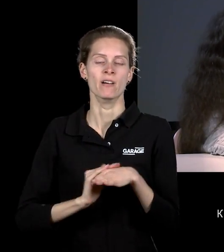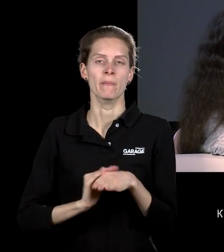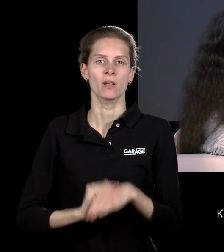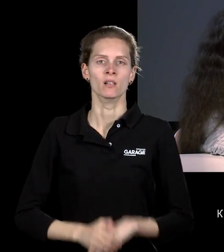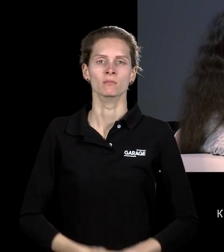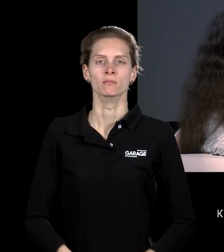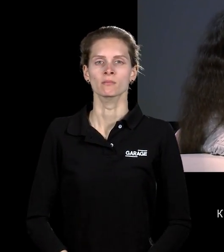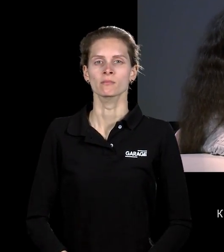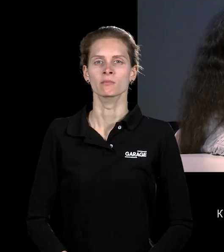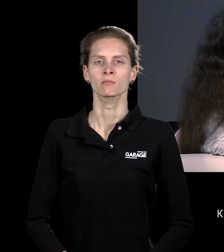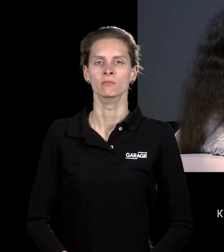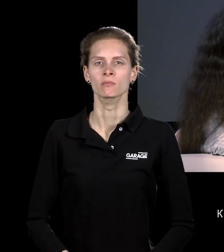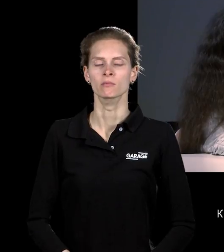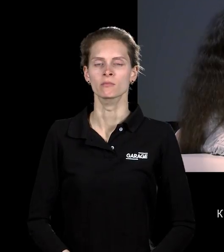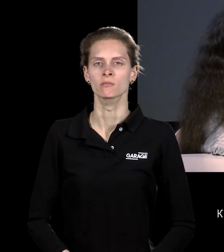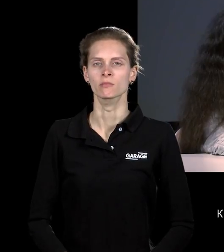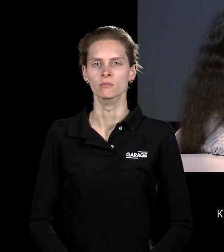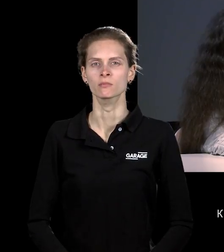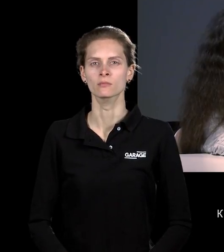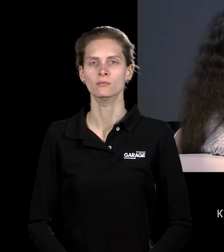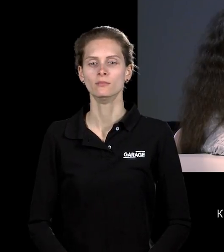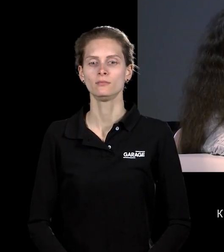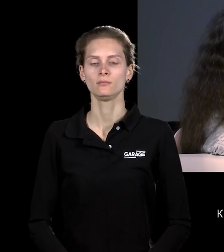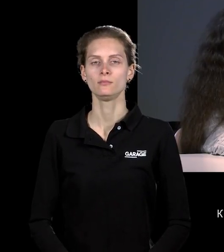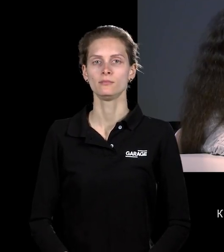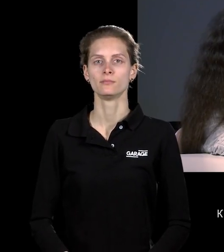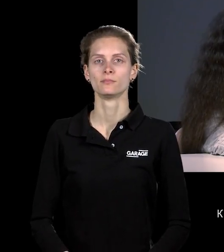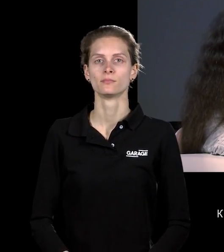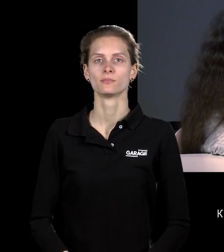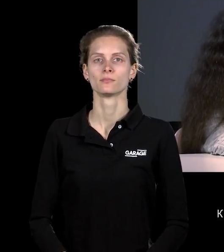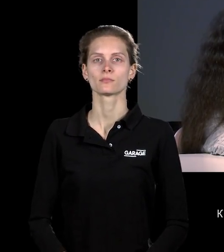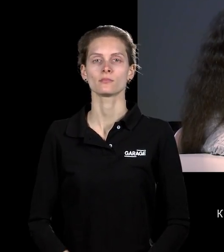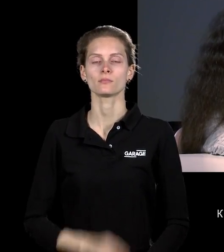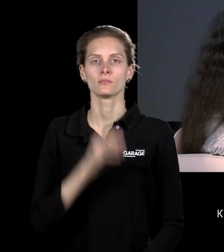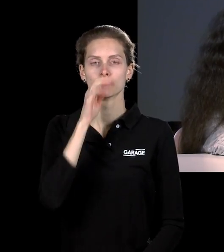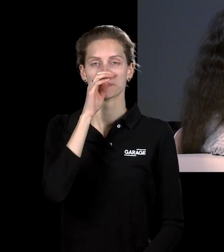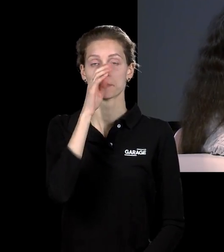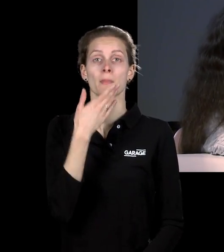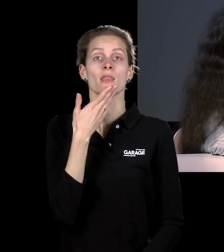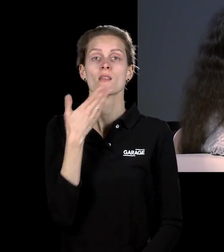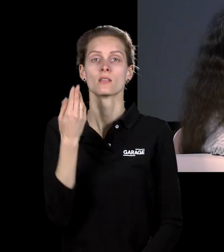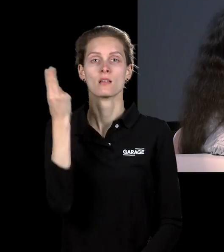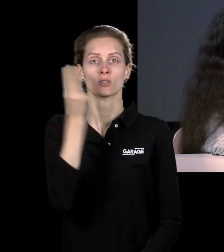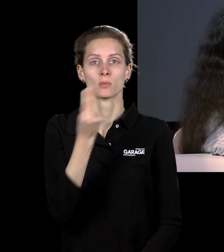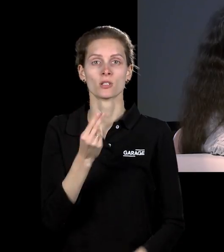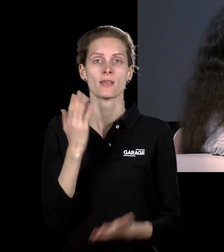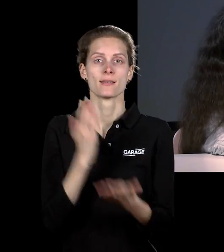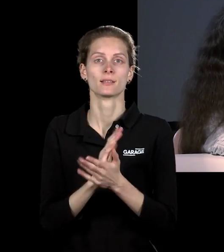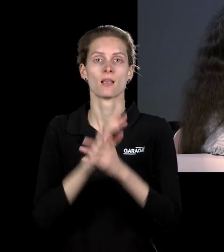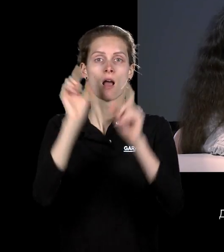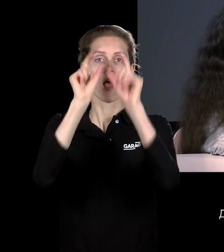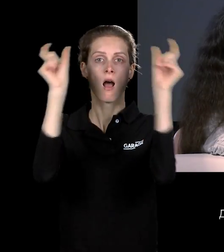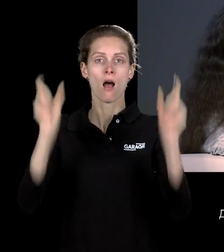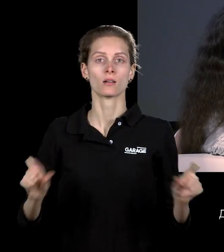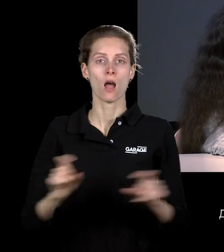это прекрасная иллюстрация, собственно, принципов, музыкальных принципов Джона Кейджа, что нет изображения, есть рама, которая задает это